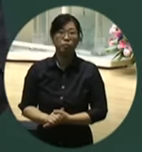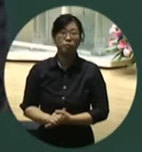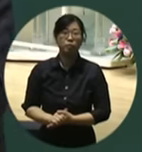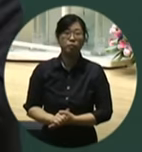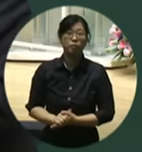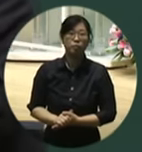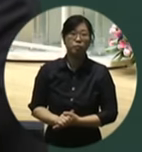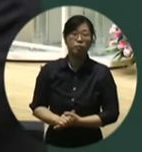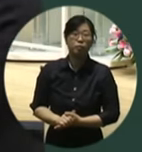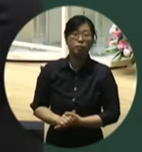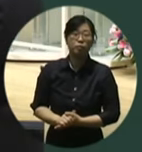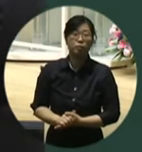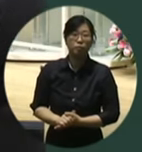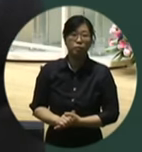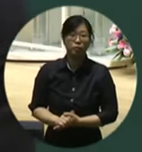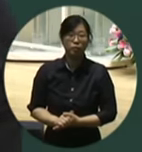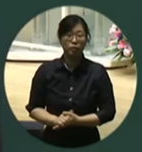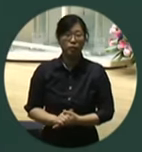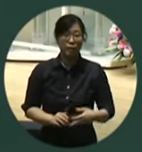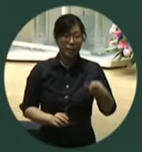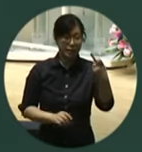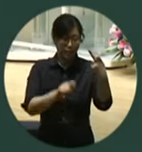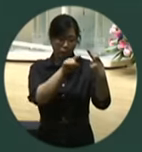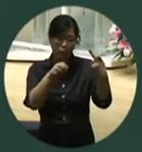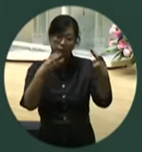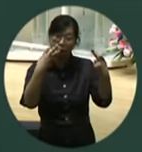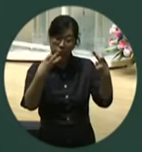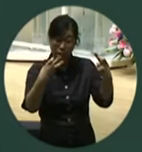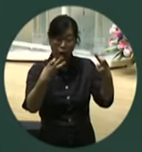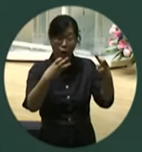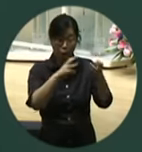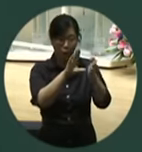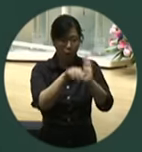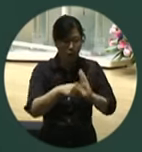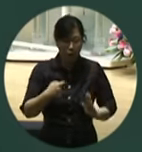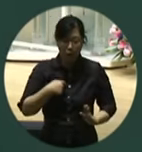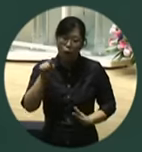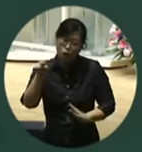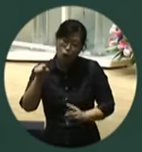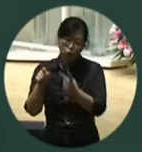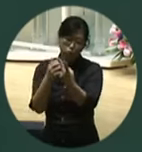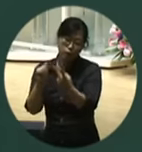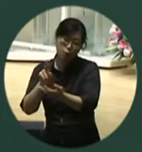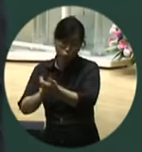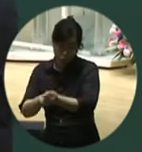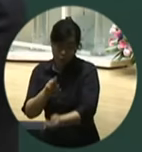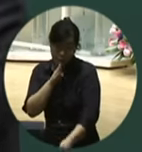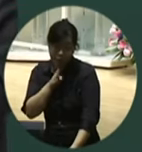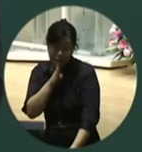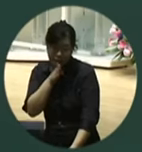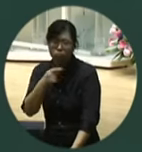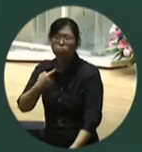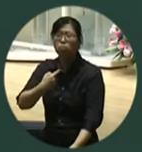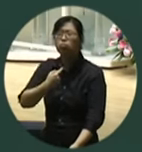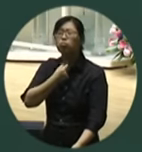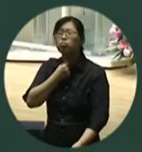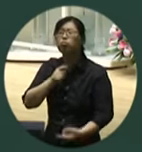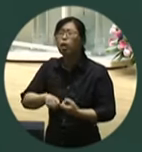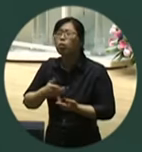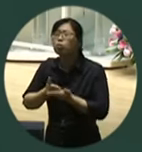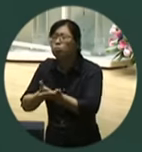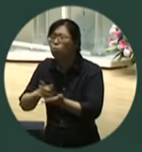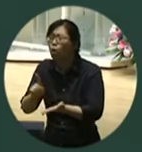그러면서 12절 13절의 요구 조건을 얘기합니다. And then in verse 12 and 13 she gave some requests. 우리를 구원해